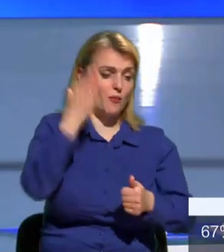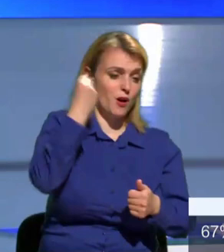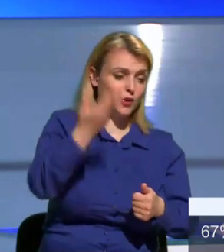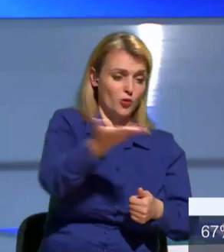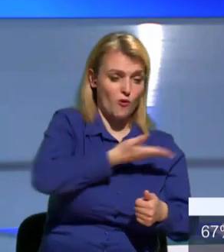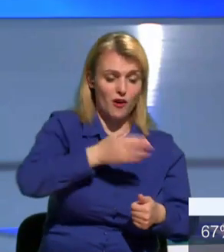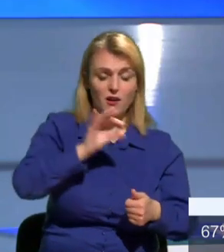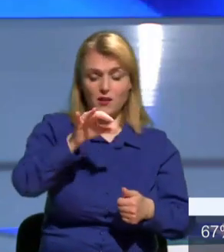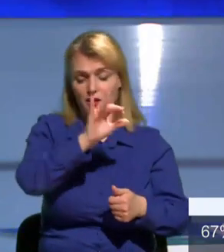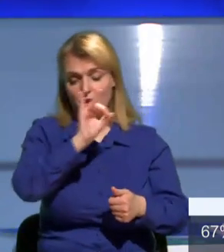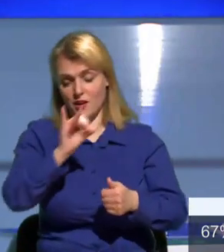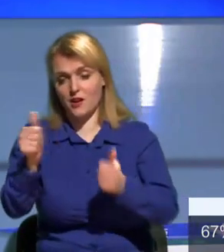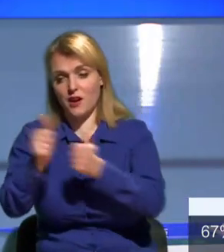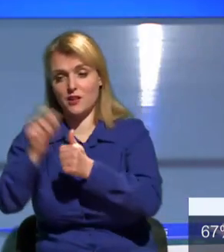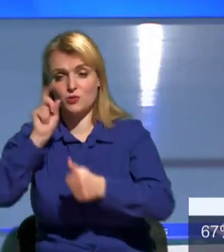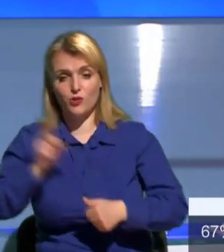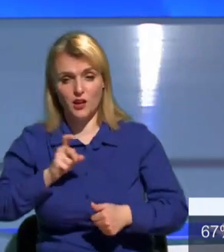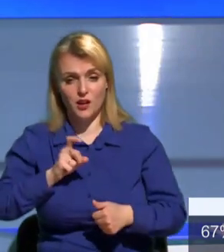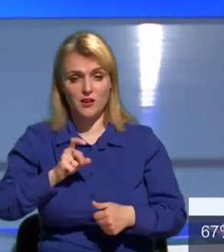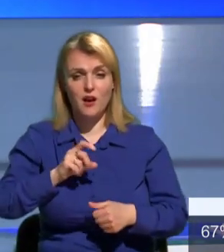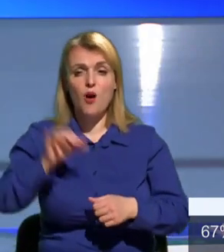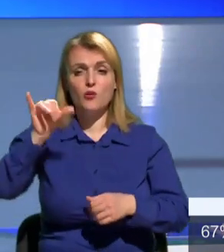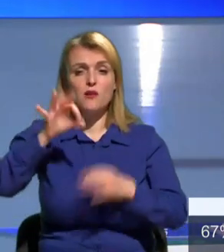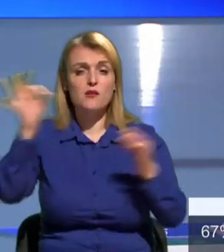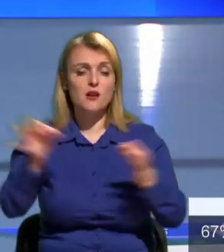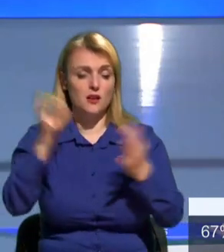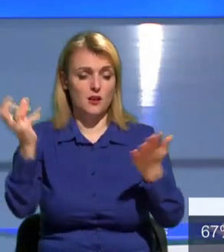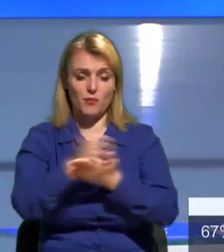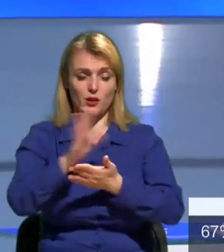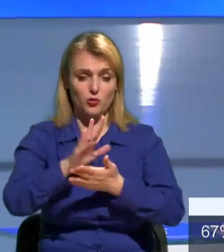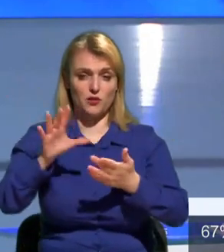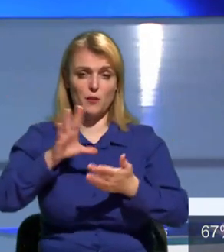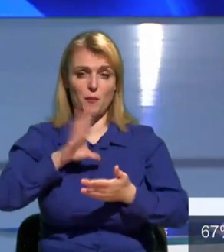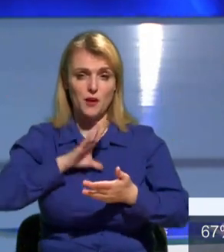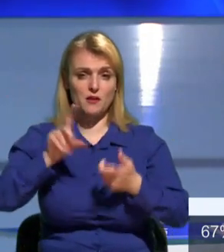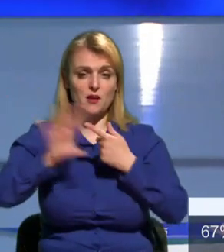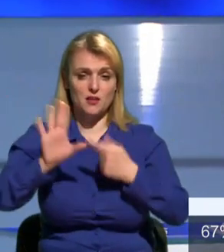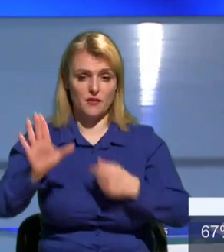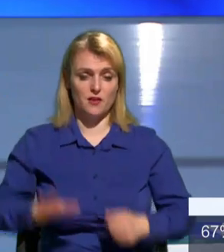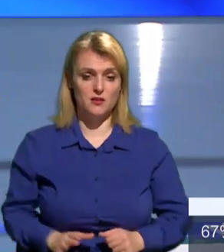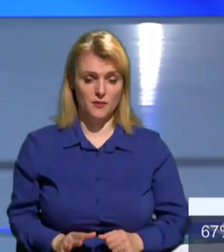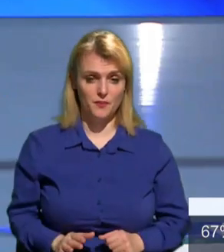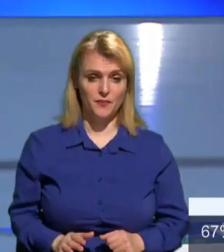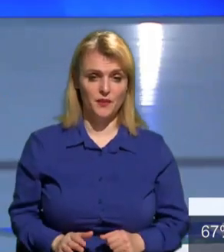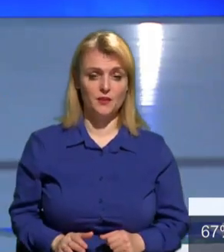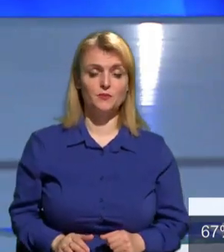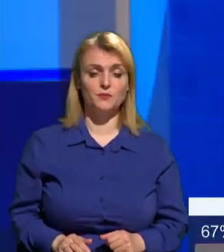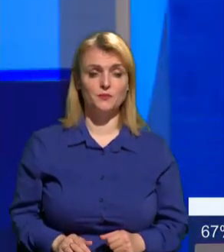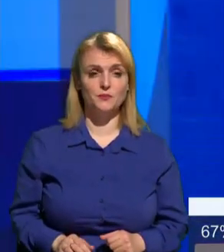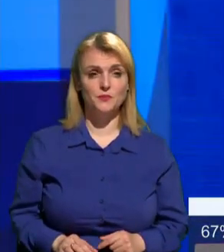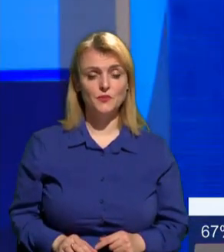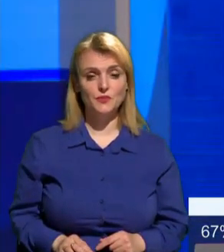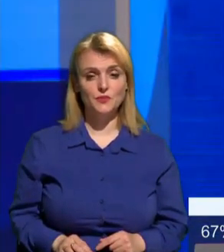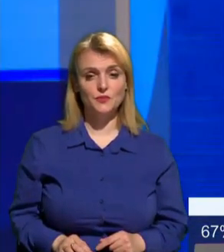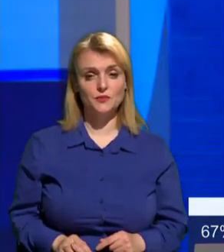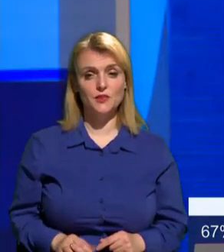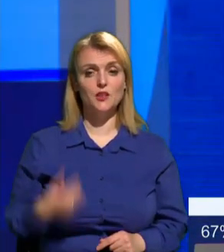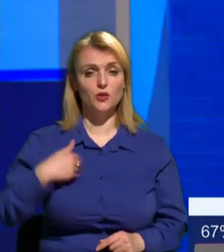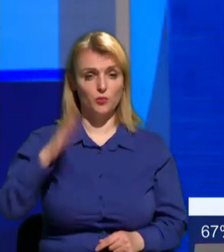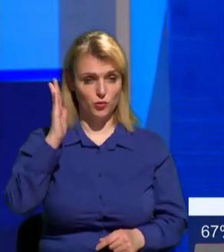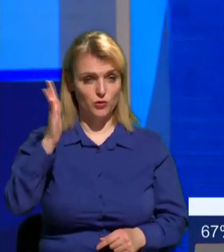pentru Moldova, rezolvarea problemei transnistrene înseamnă întărirea statalității Republicii Moldova. Noi vom fi